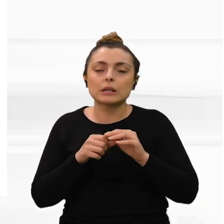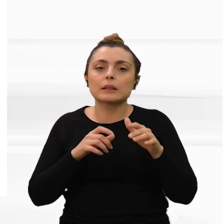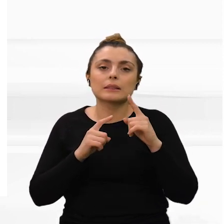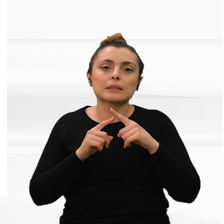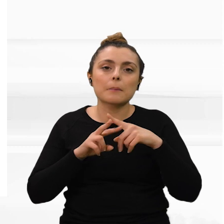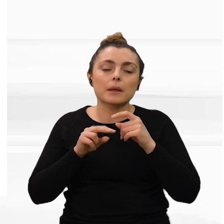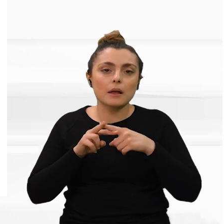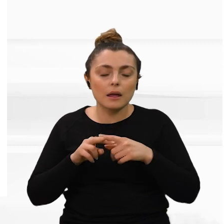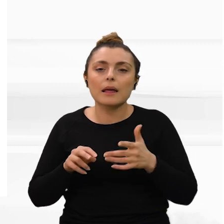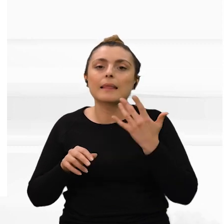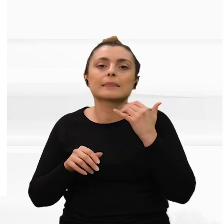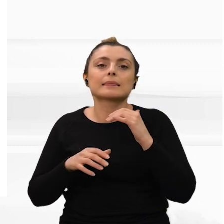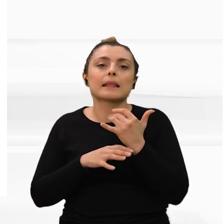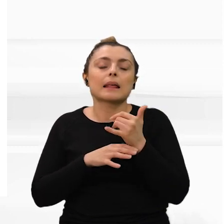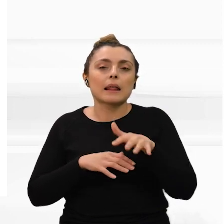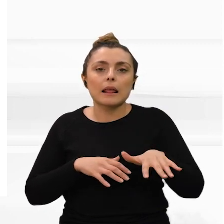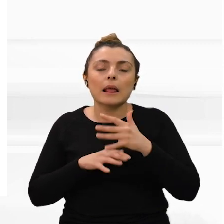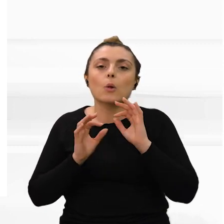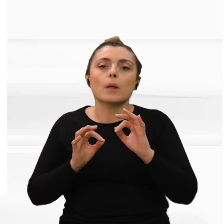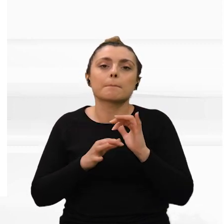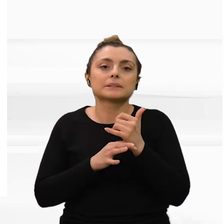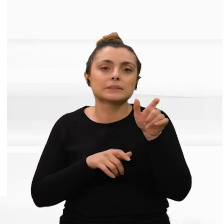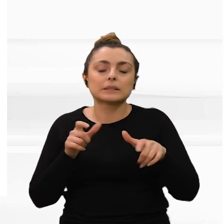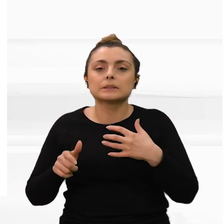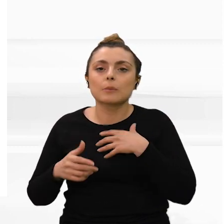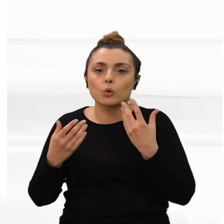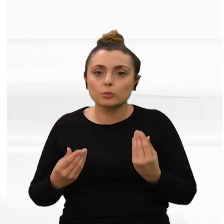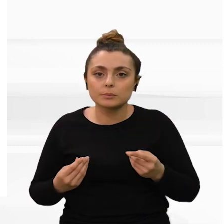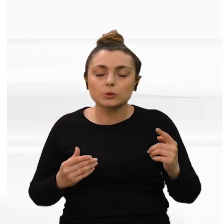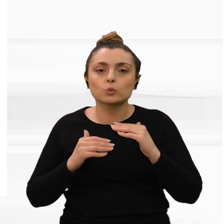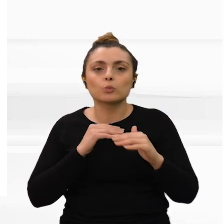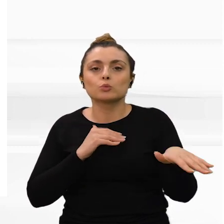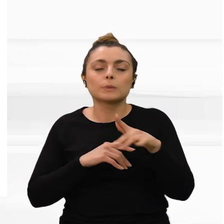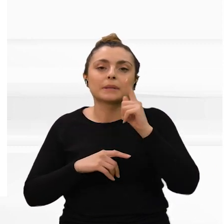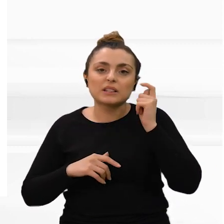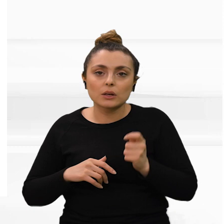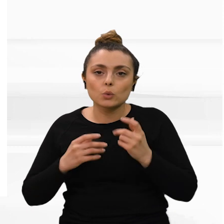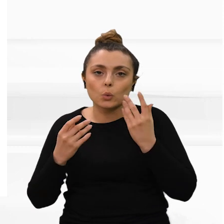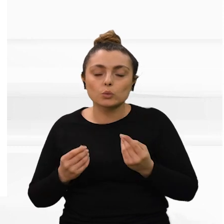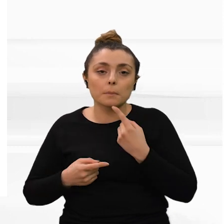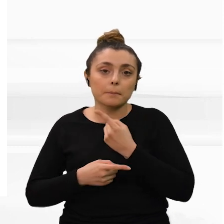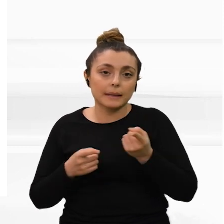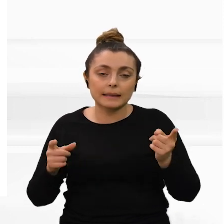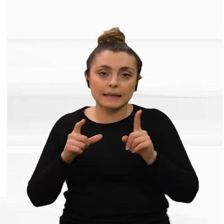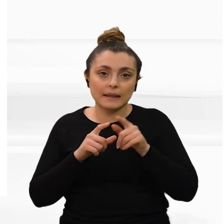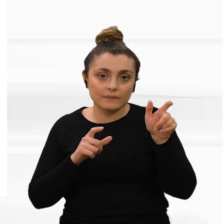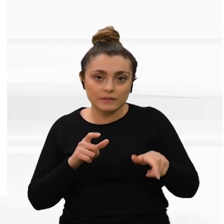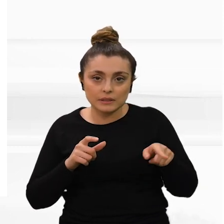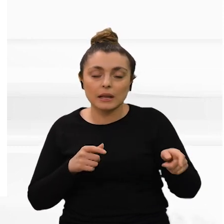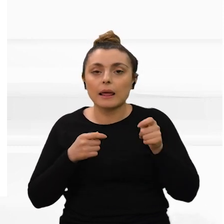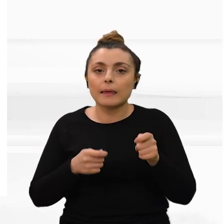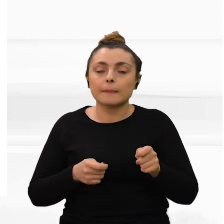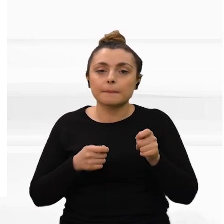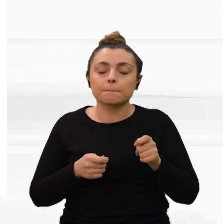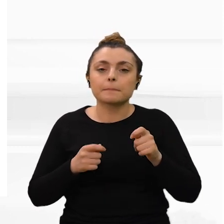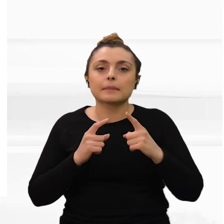açısından tabakalaşması nın Yani en yeteneklilerin en önemli mesleklere sahip olmasının toplumsal bir gerçeklik olduğunu belirten değilsin